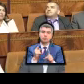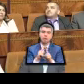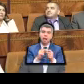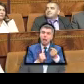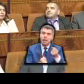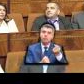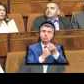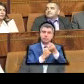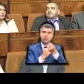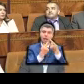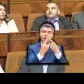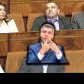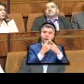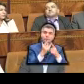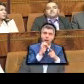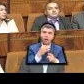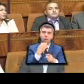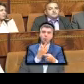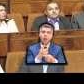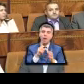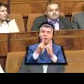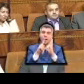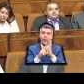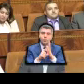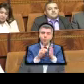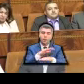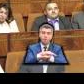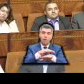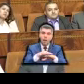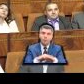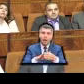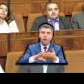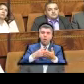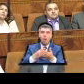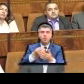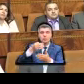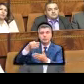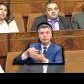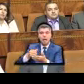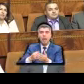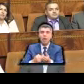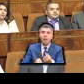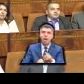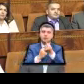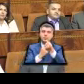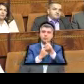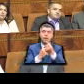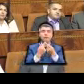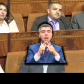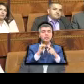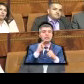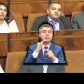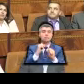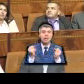أساسية للديمقراطية على المستوى الجهوي والمحلي والإقليمي، ودعامة للتنمية المستدامة،